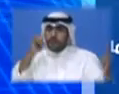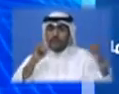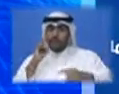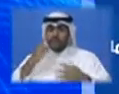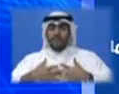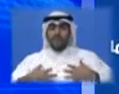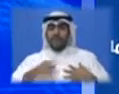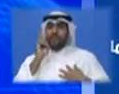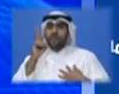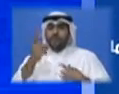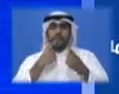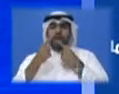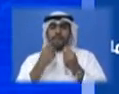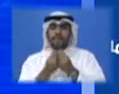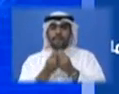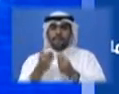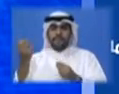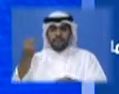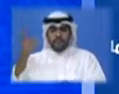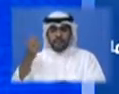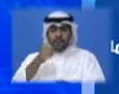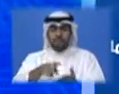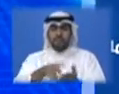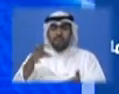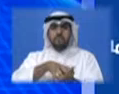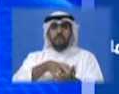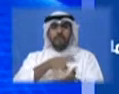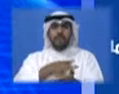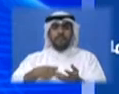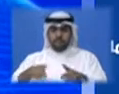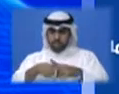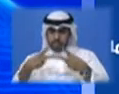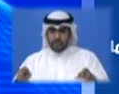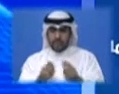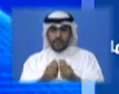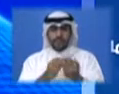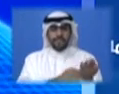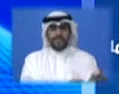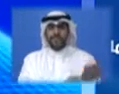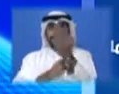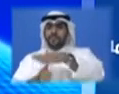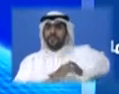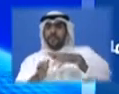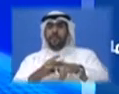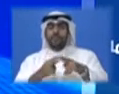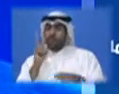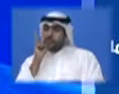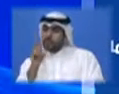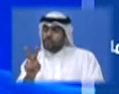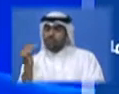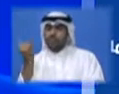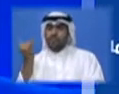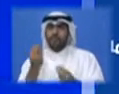وقرر المجلس الموافقة على مشروعي المرسومين المشار إليهما ورفعهما لحضرة صاحب السمو